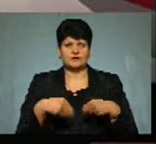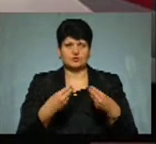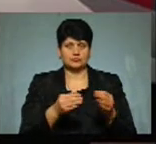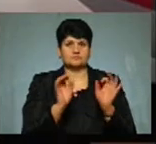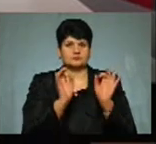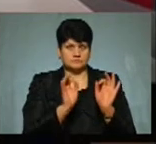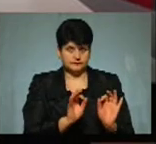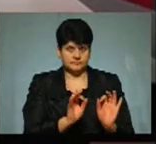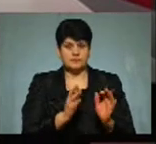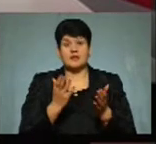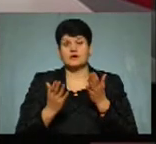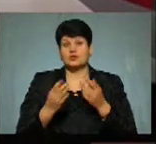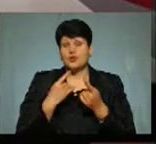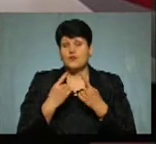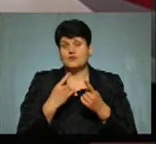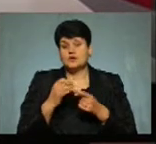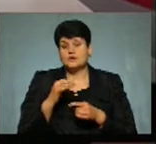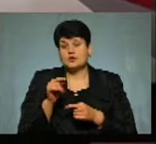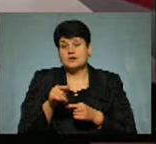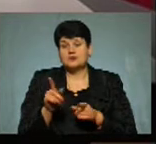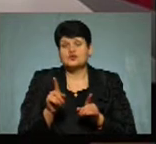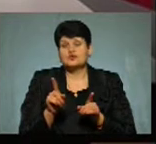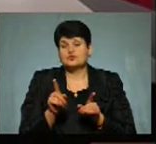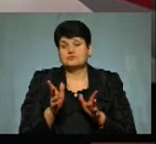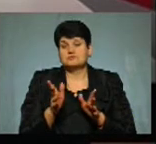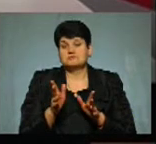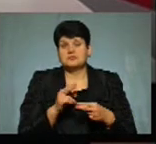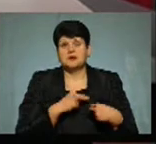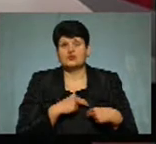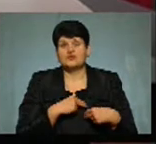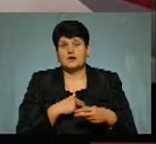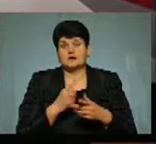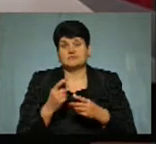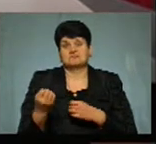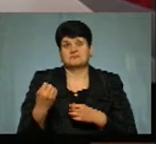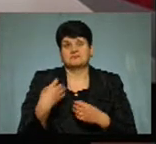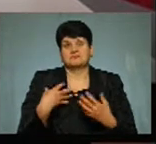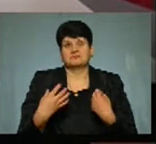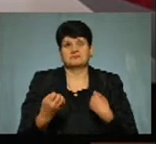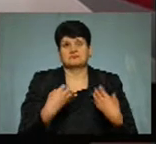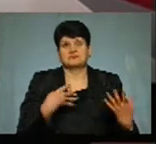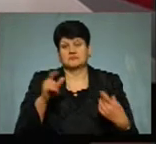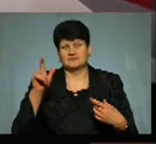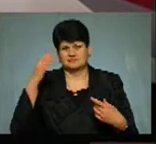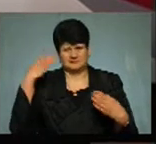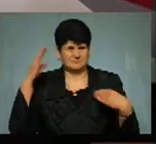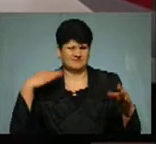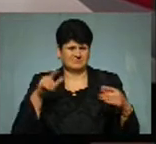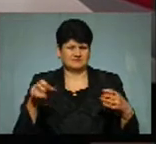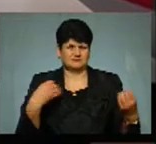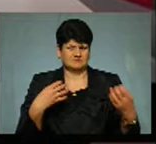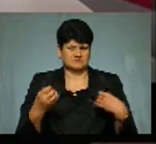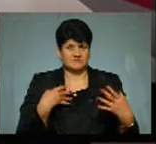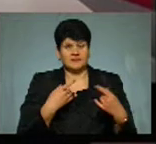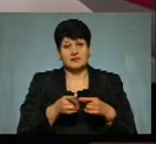правомірно. Якщо ж говорити про те, що працювати за матеріалами, наданими нам іншими громадянами, це може